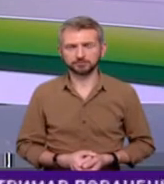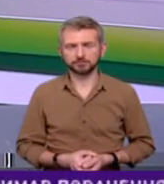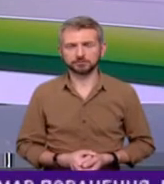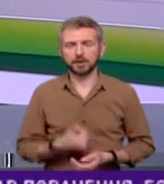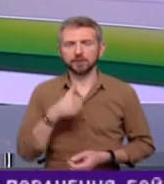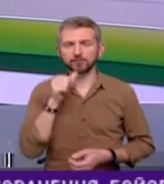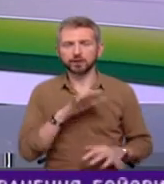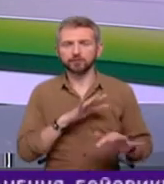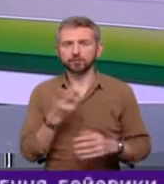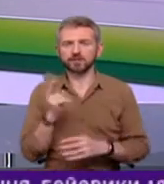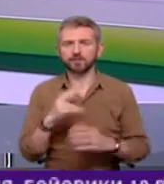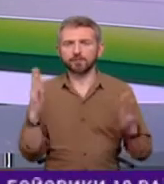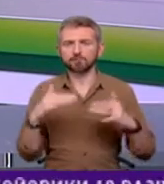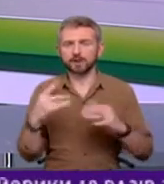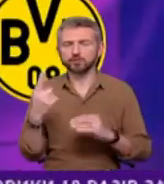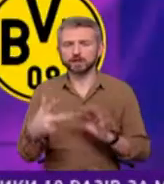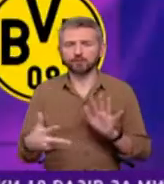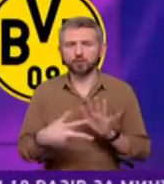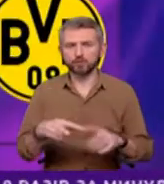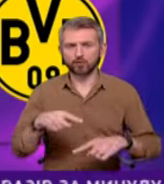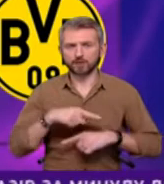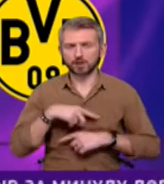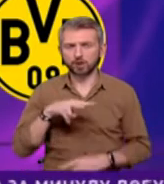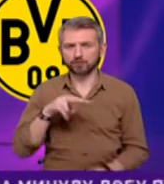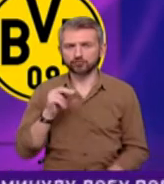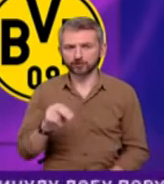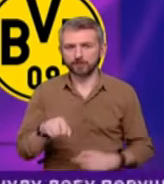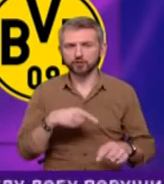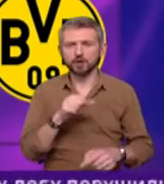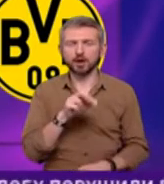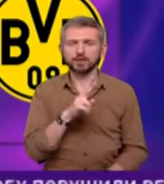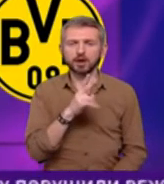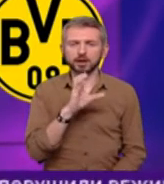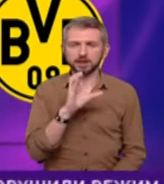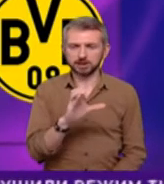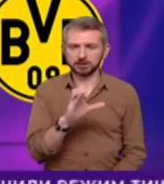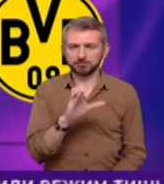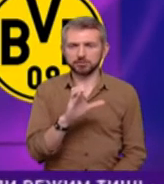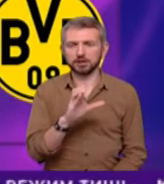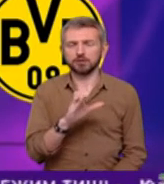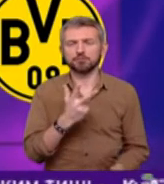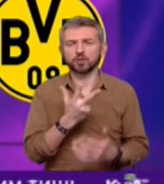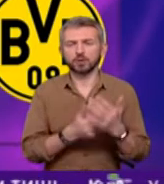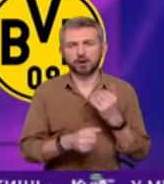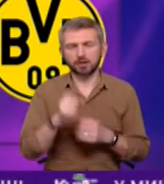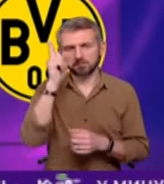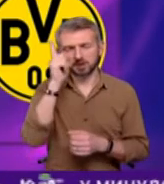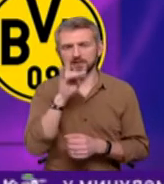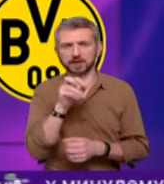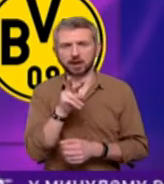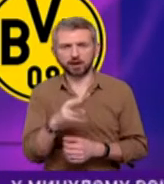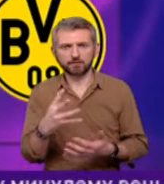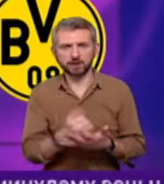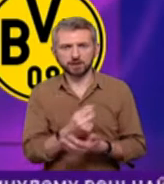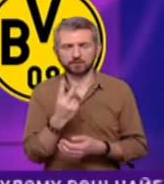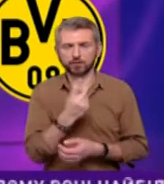Напередодні відбулися два матчі 1/8 фіналу Ліги чемпіонів. Футболісти «Аякса» у домашніх стінах поступилися мадридському «Реалу»